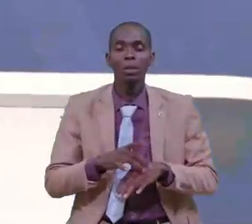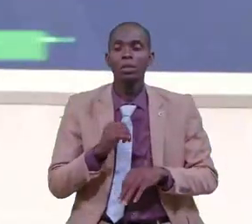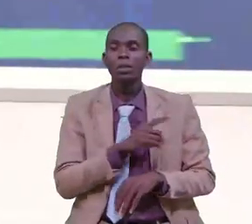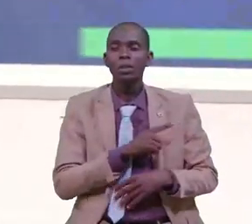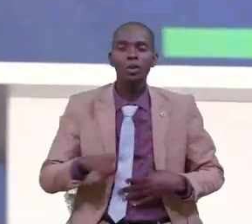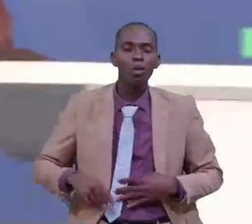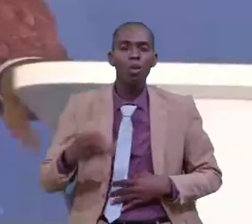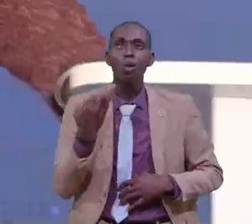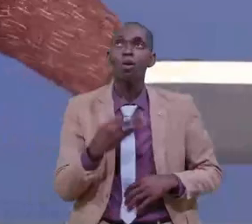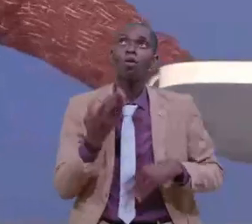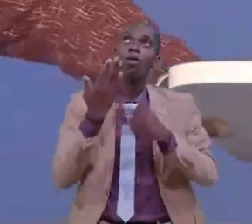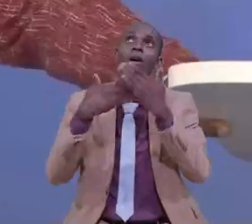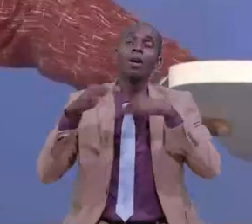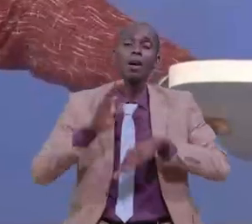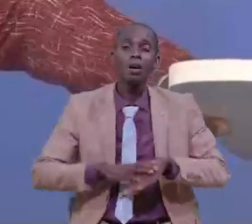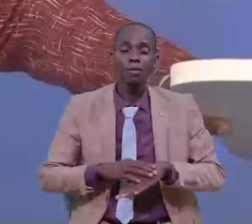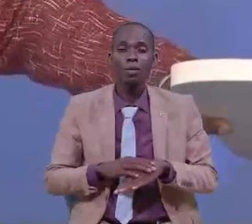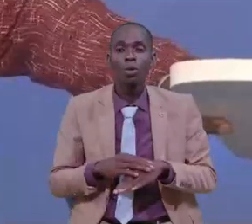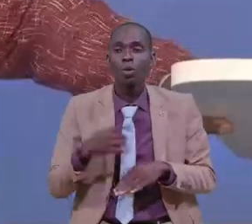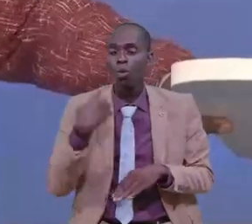terre, l'Éternel des armées,